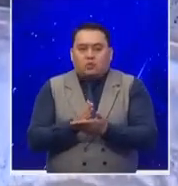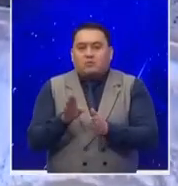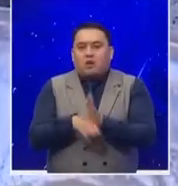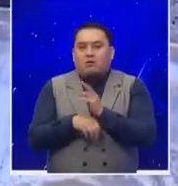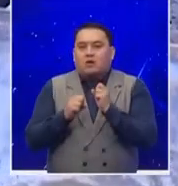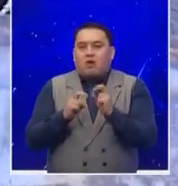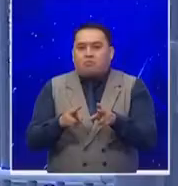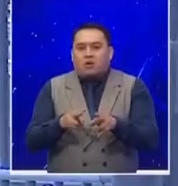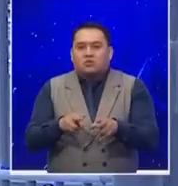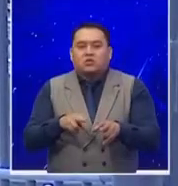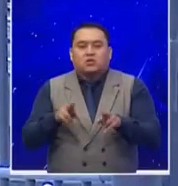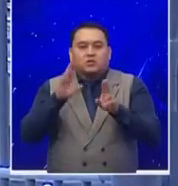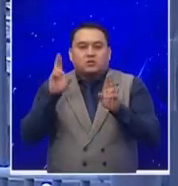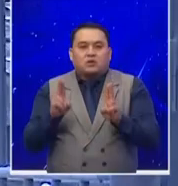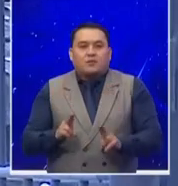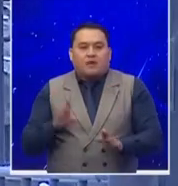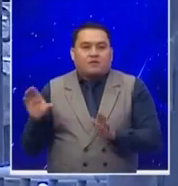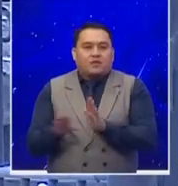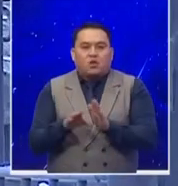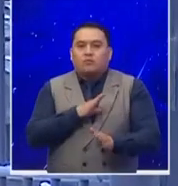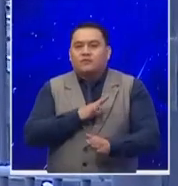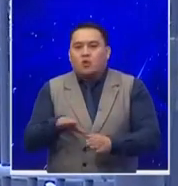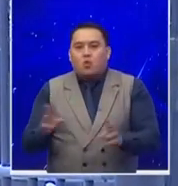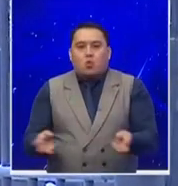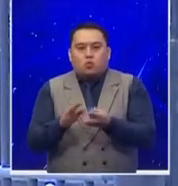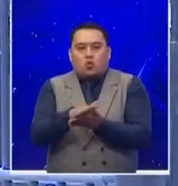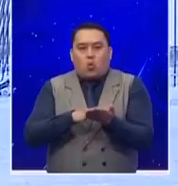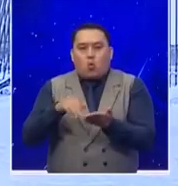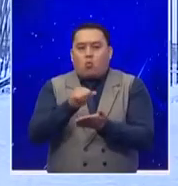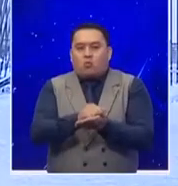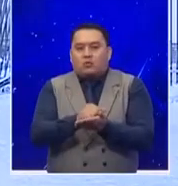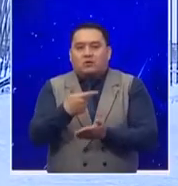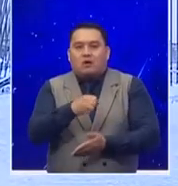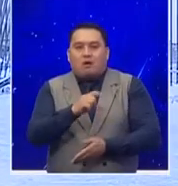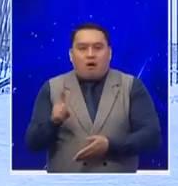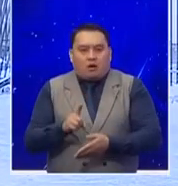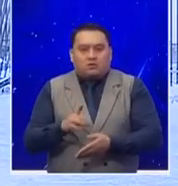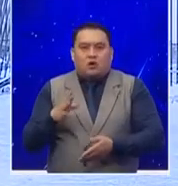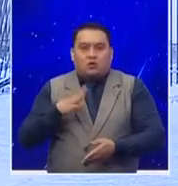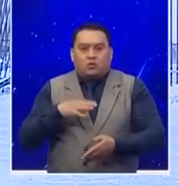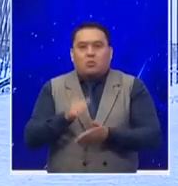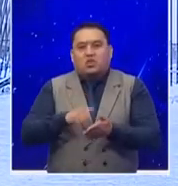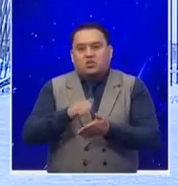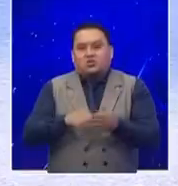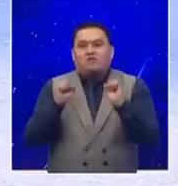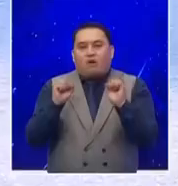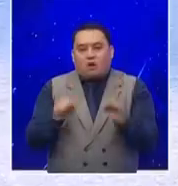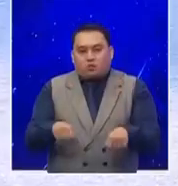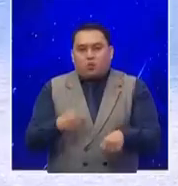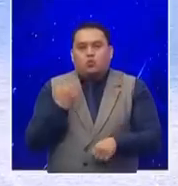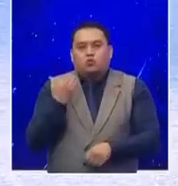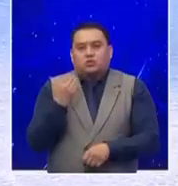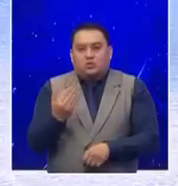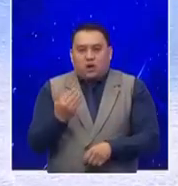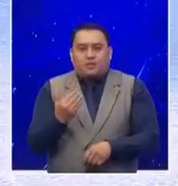қауіпсіздік талаптарының сақталмағанын растап отыр. Өртеніп кеткен кейбір көлік газбен жүреді екен. Себептің бірі сол болуы да мүмкін